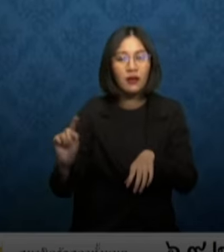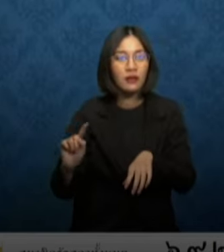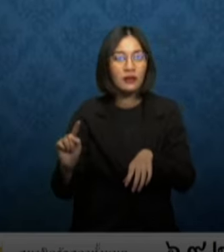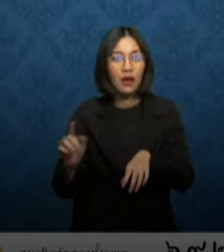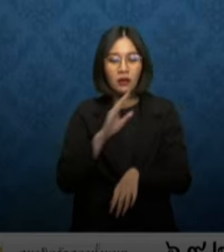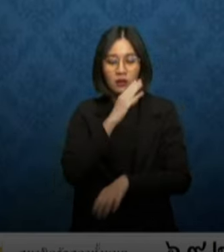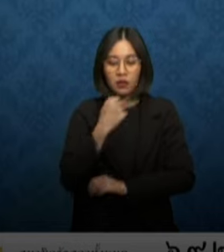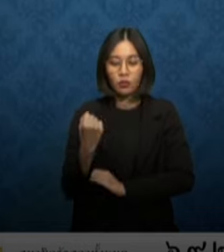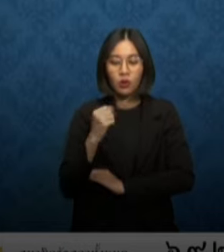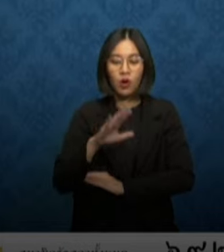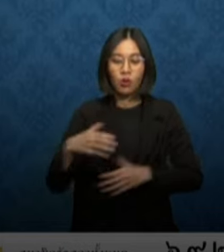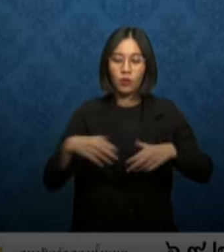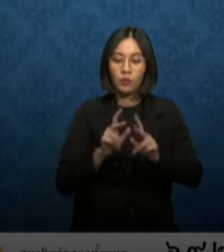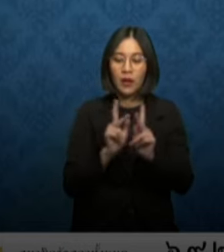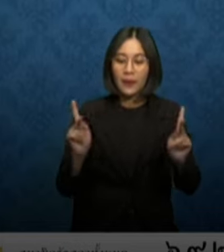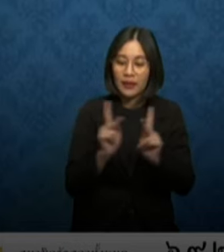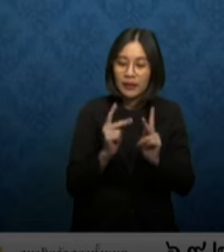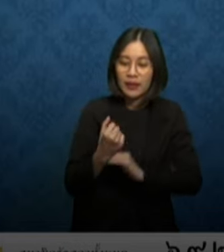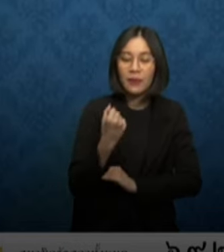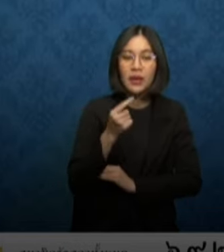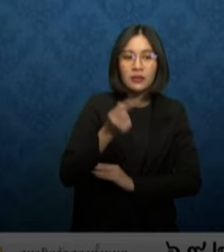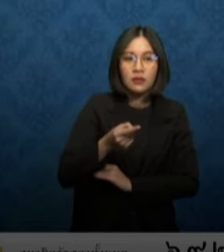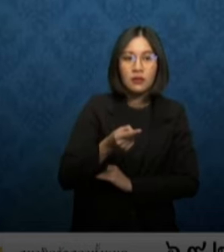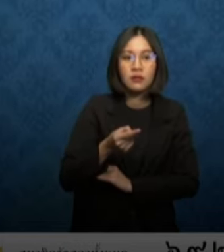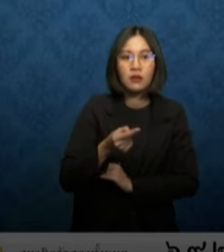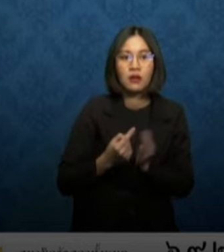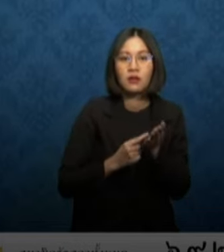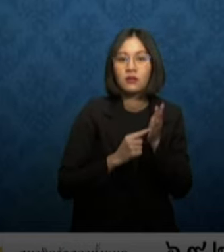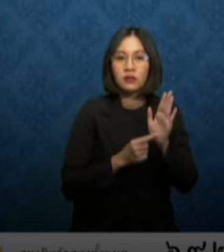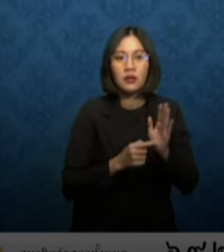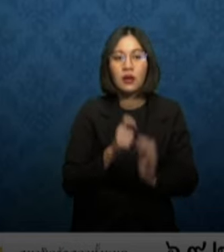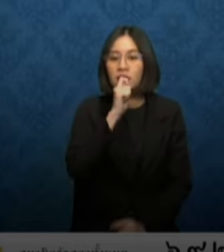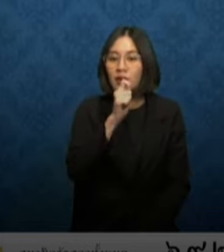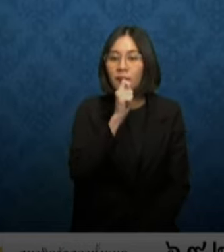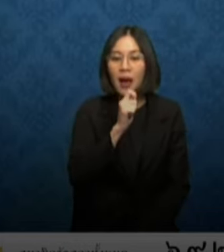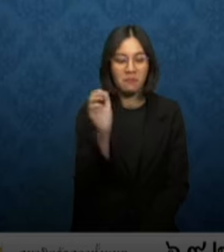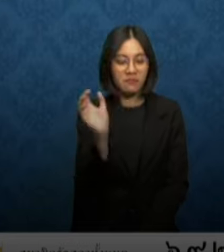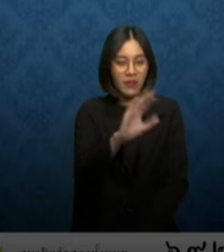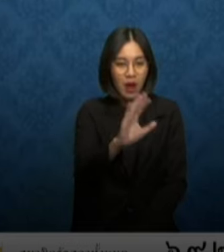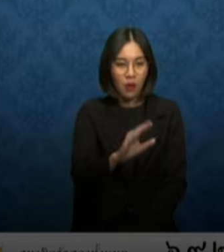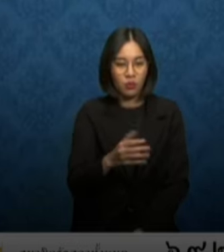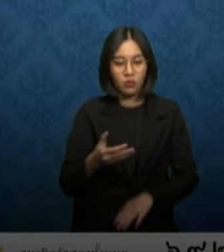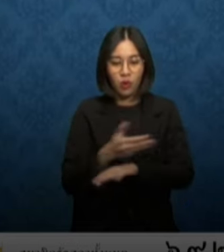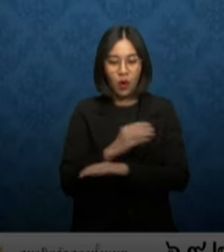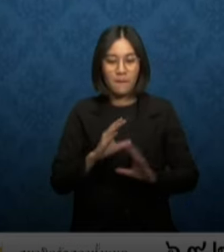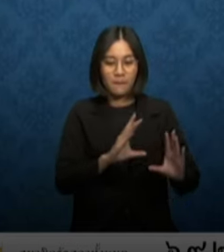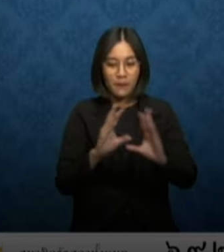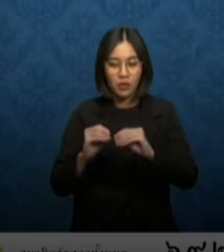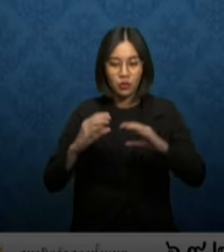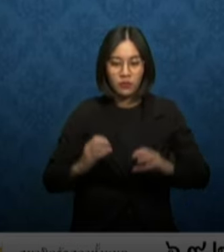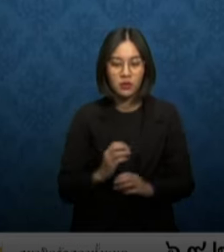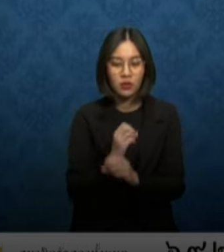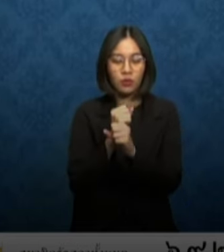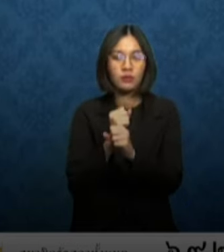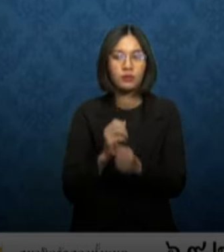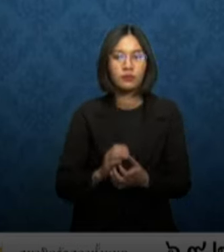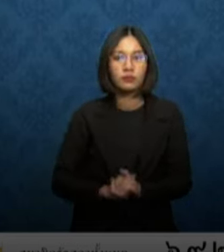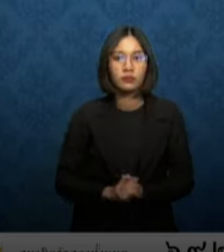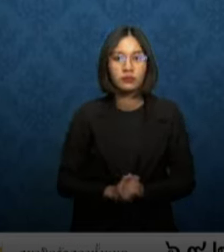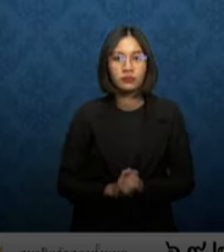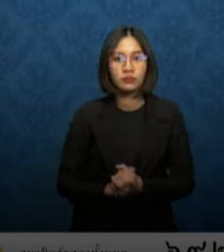หากเป็นอำนาจของคณะกรรมการไตรภาคีจริงท่านอย่าได้เสนอหน้าไปให้สัมภาษณ์เรื่องนี้ก่อนที่เขาจะมีการประชุมและได้ข้อสรุปร่วม